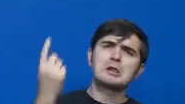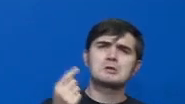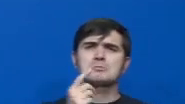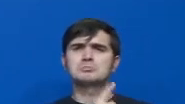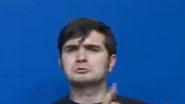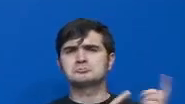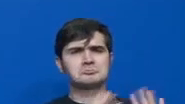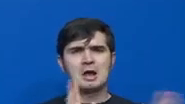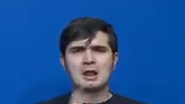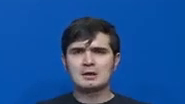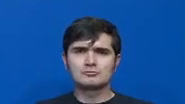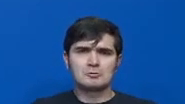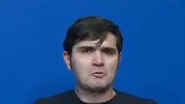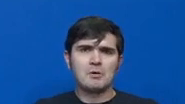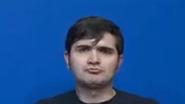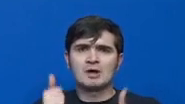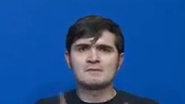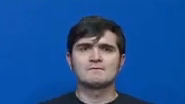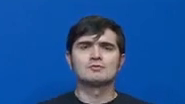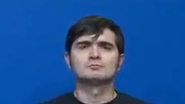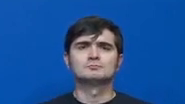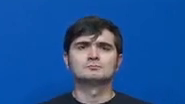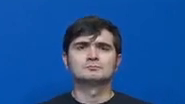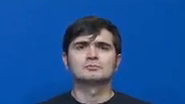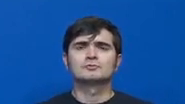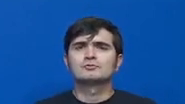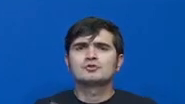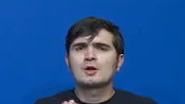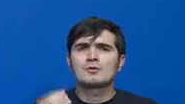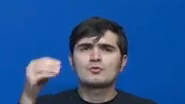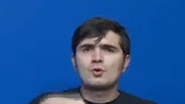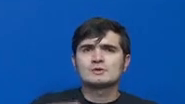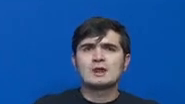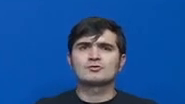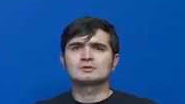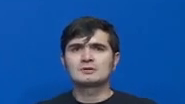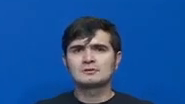legătură cu realitatea, cu intenția sau cu conținutul acestei strategii.